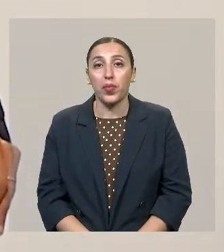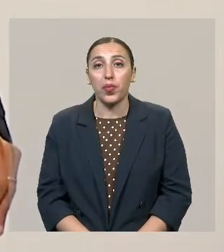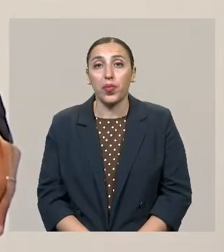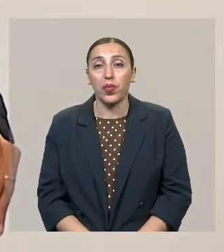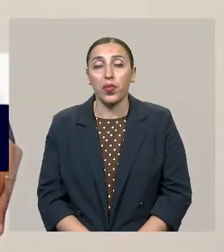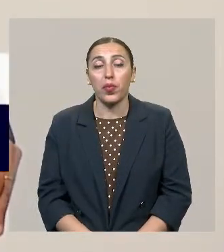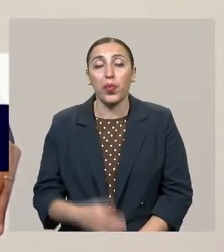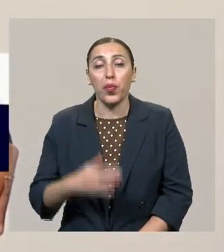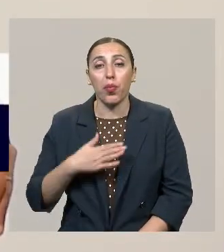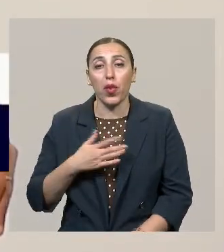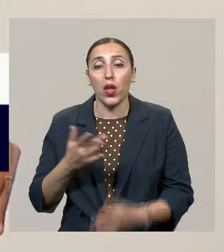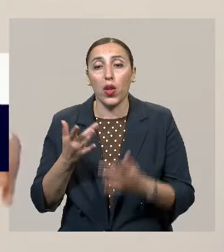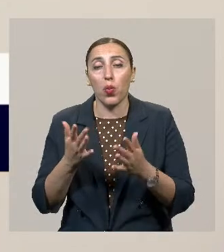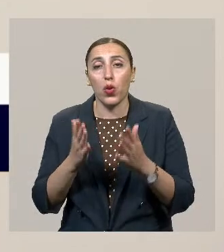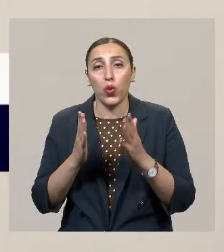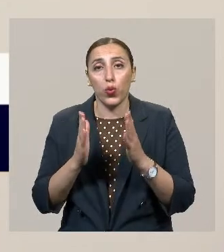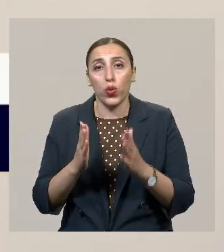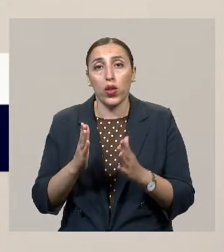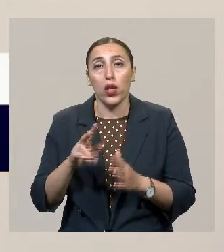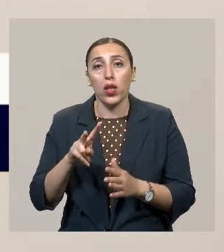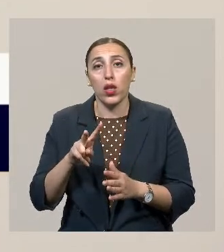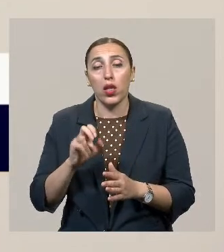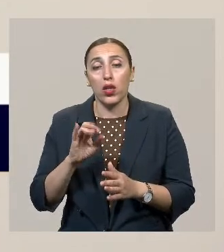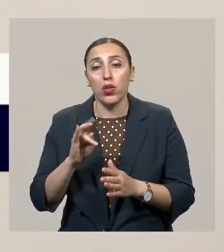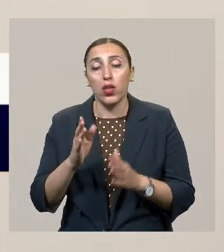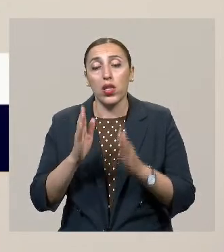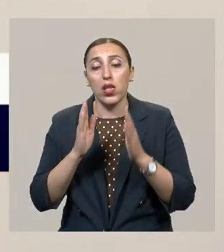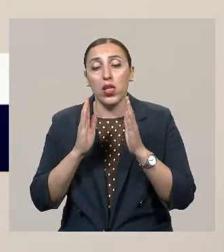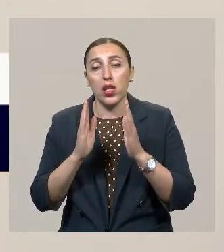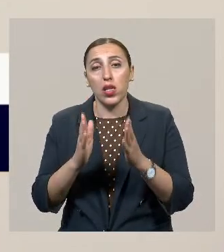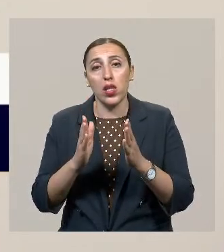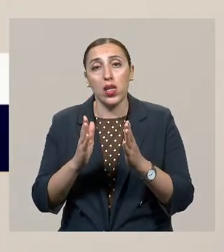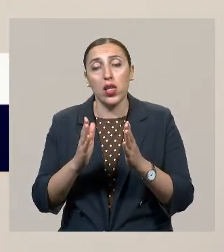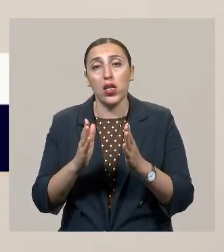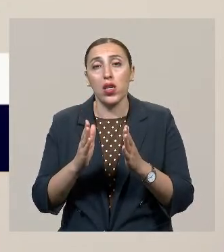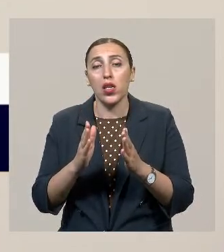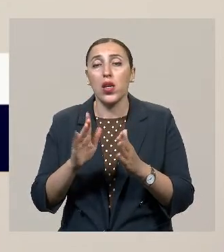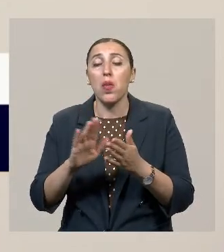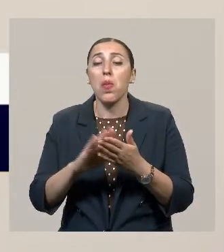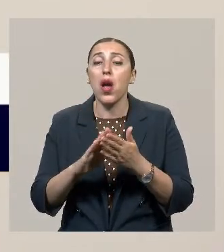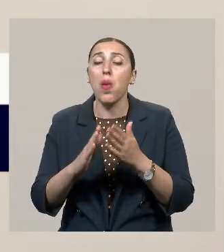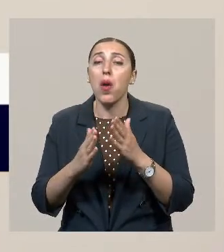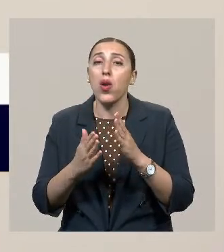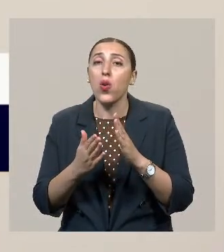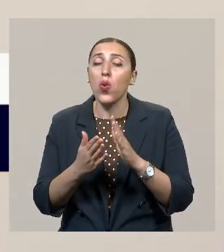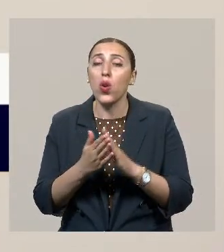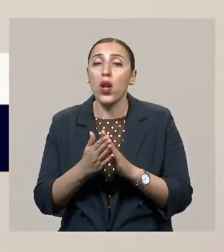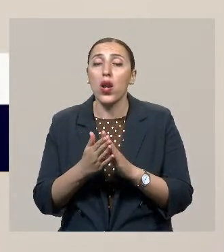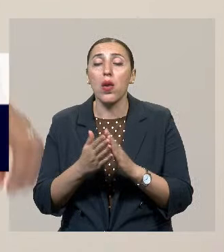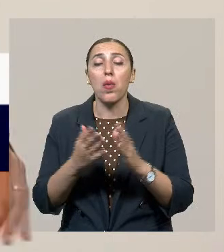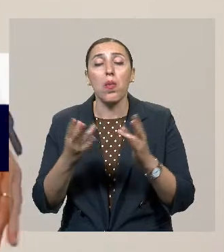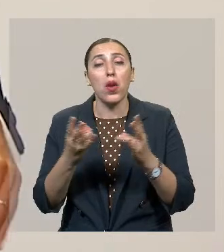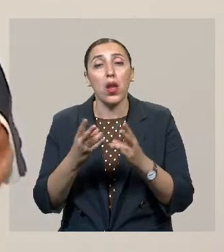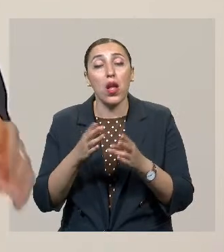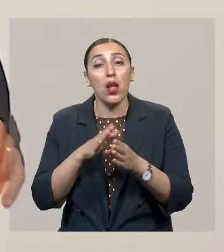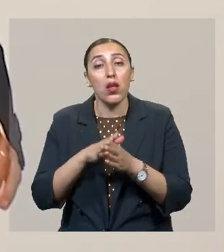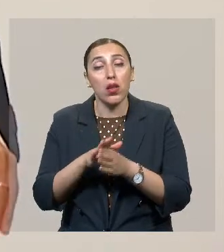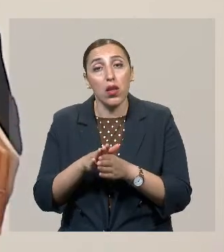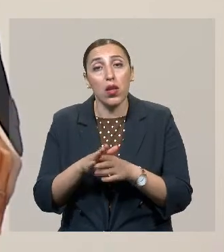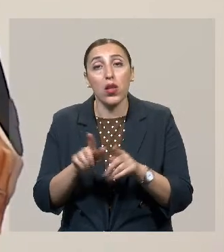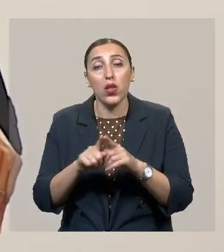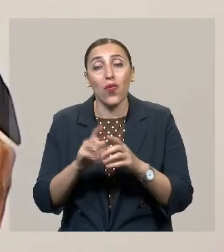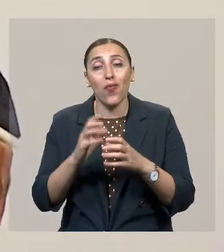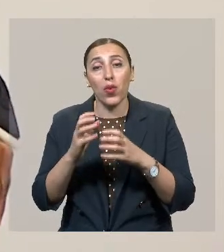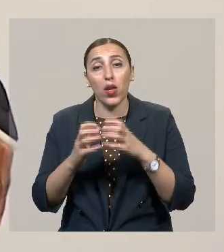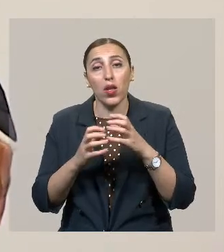Մենք պահանջելու ենք լիարժեքորեն կատարել Լաչինի մարդասիրական միջանցքի շուրջ ձեռք բերված պայմանավորվածություններն, ինչպես նաև